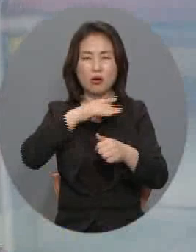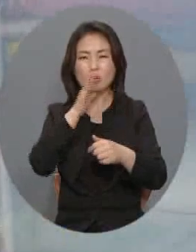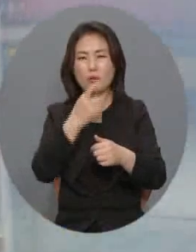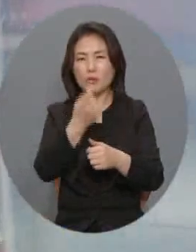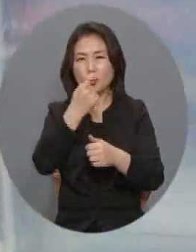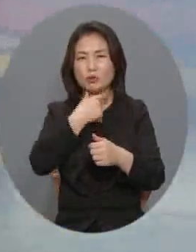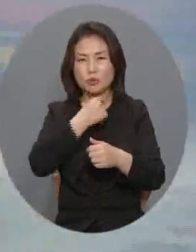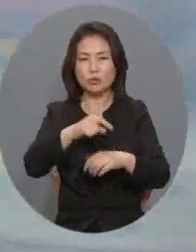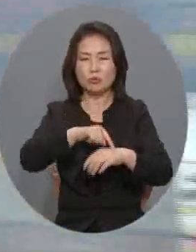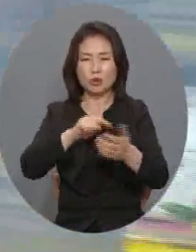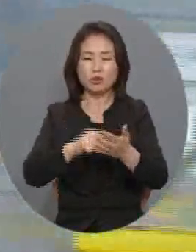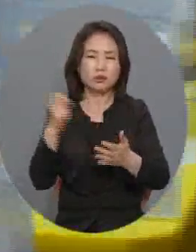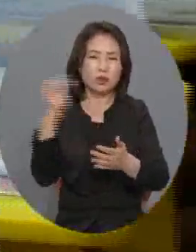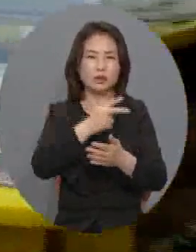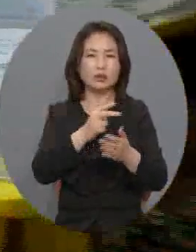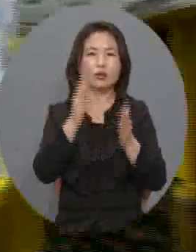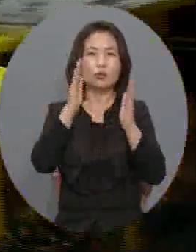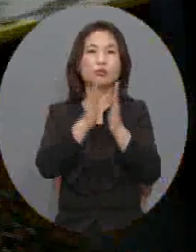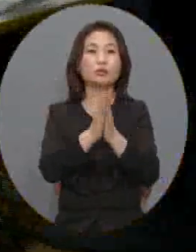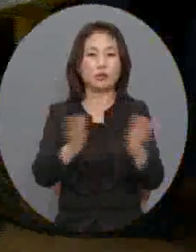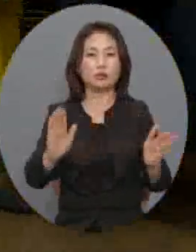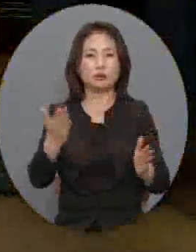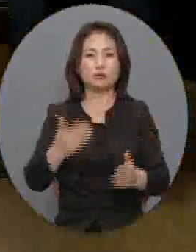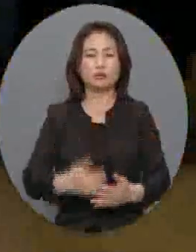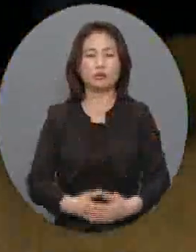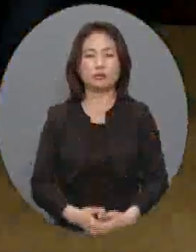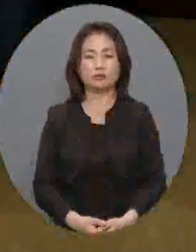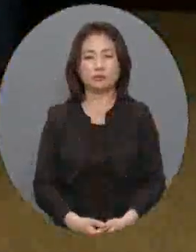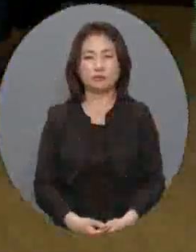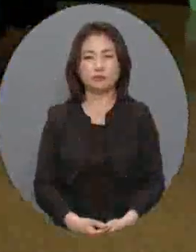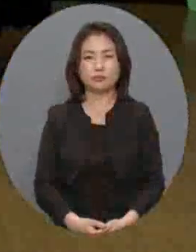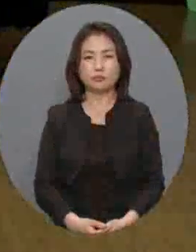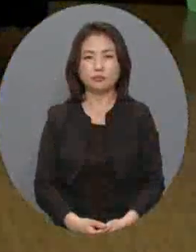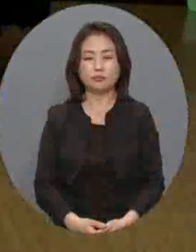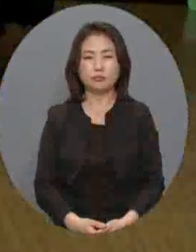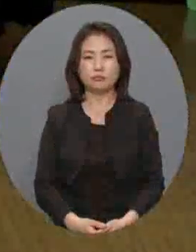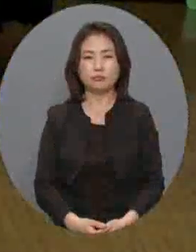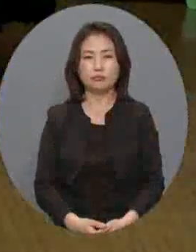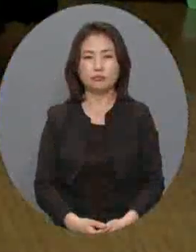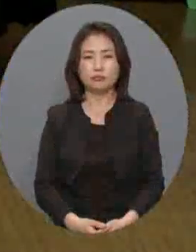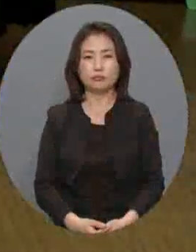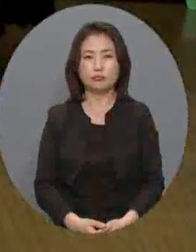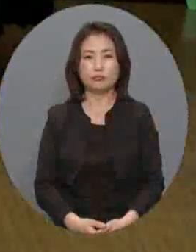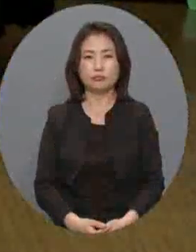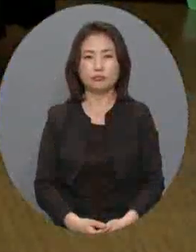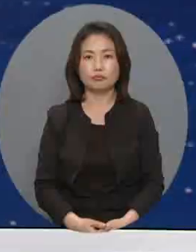교실의 문을 다시 열어젖혔습니다. MBC 뉴스 김서연입니다.